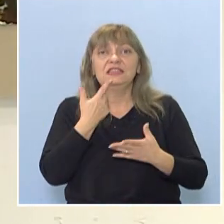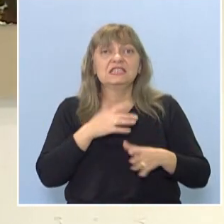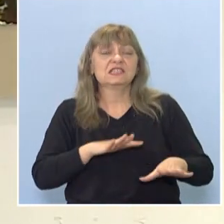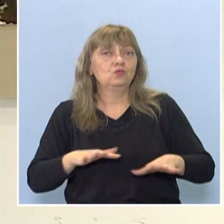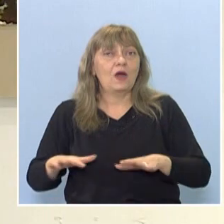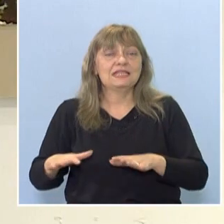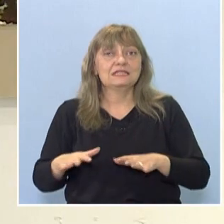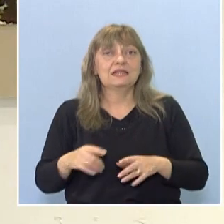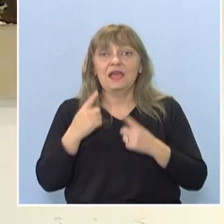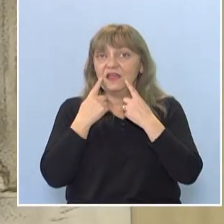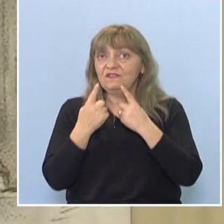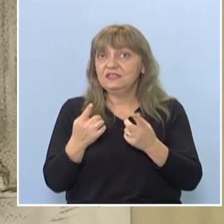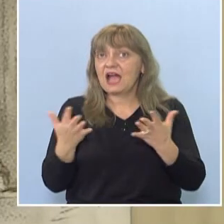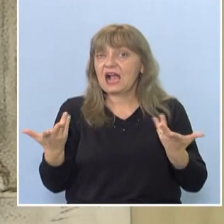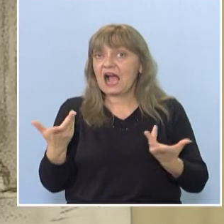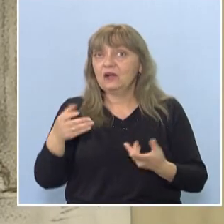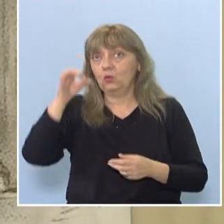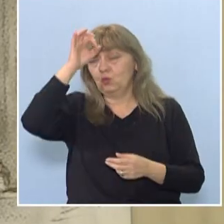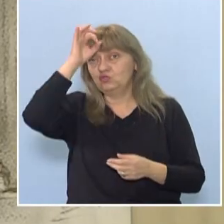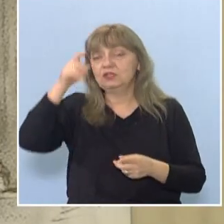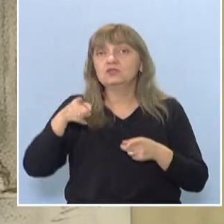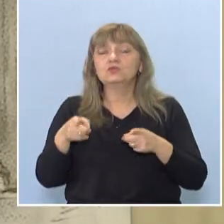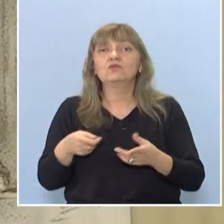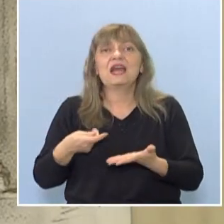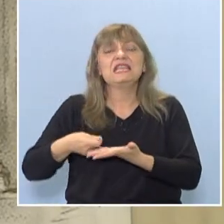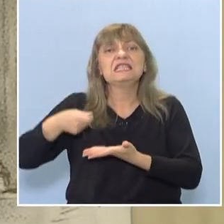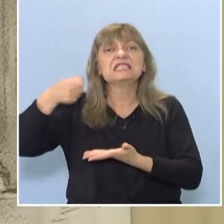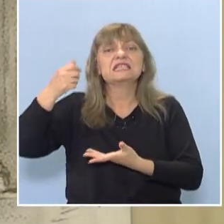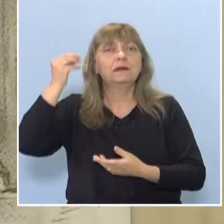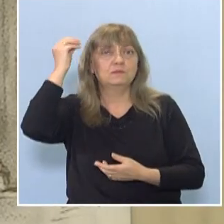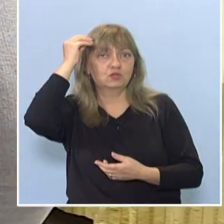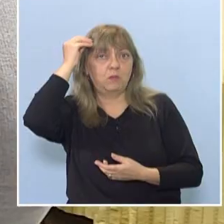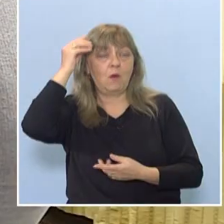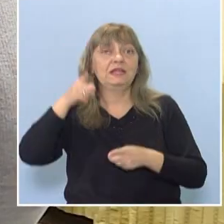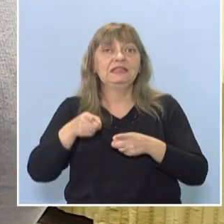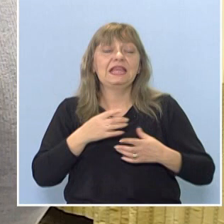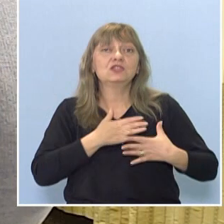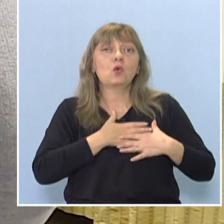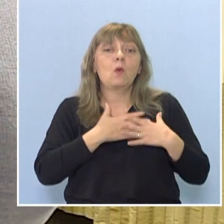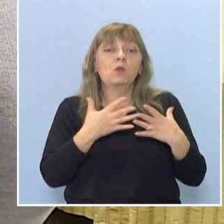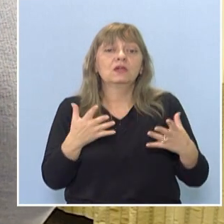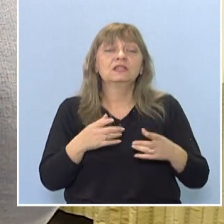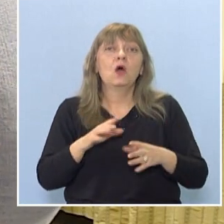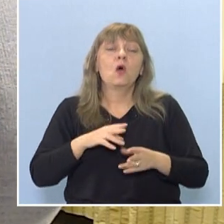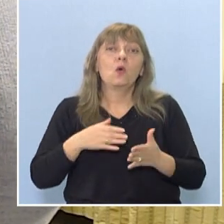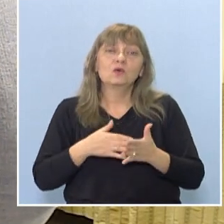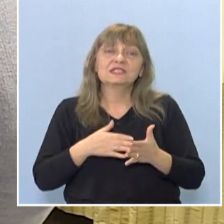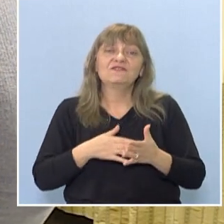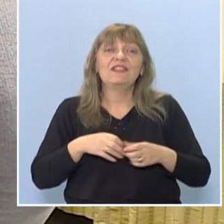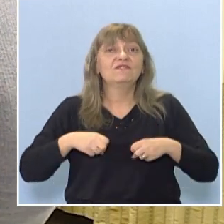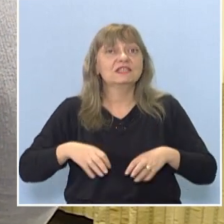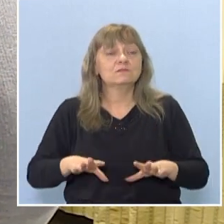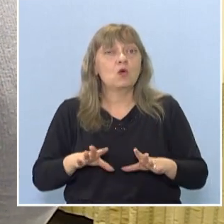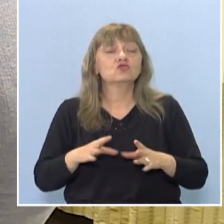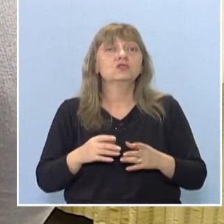Видях как и за учениците това беше много скъп спомен. Те се обогатиха освен като възможност за композиране, изграждане на